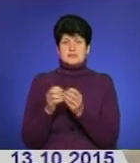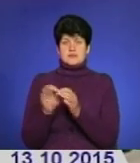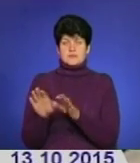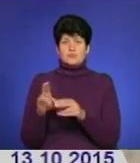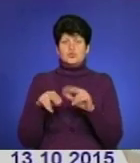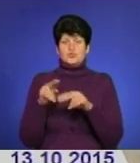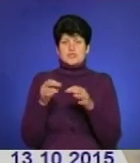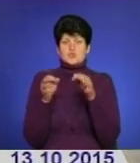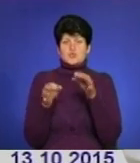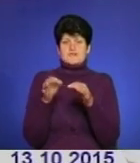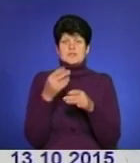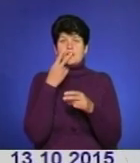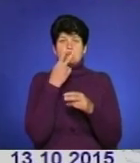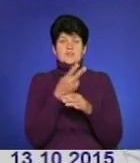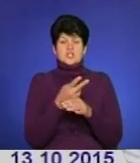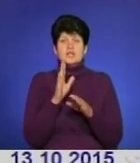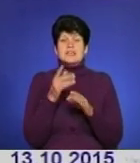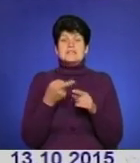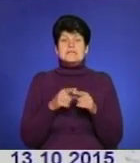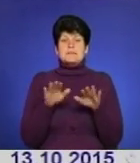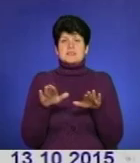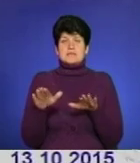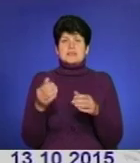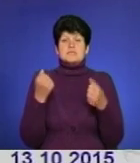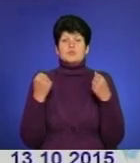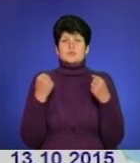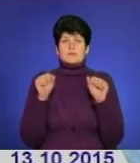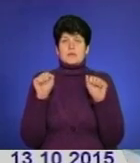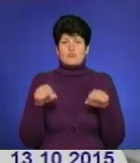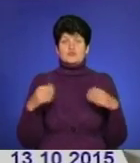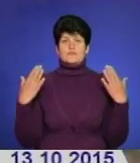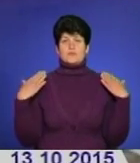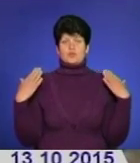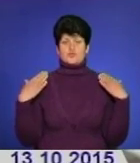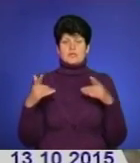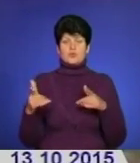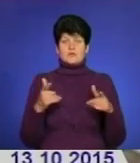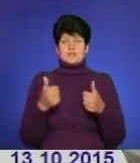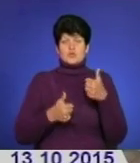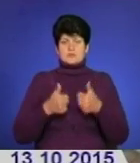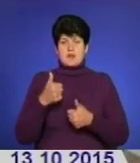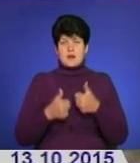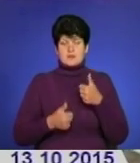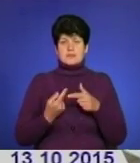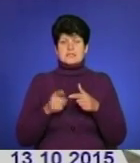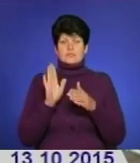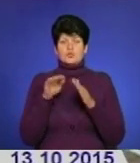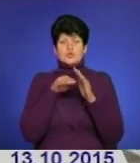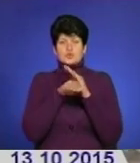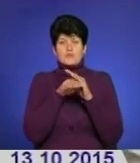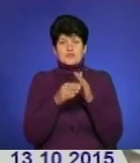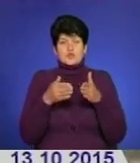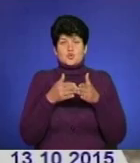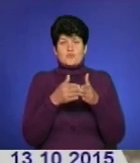будується суддівська вишка і такі місця, де спортсмени можуть відпочивати і готуватися до змагань. Це для сховища човнів,